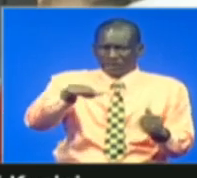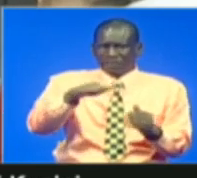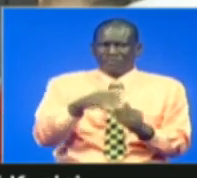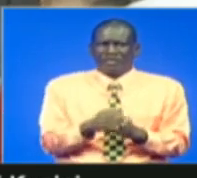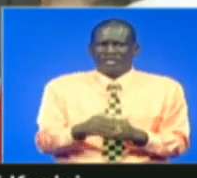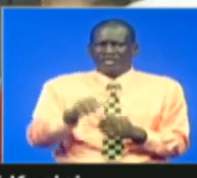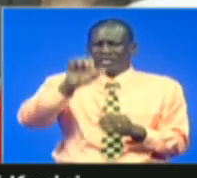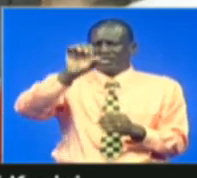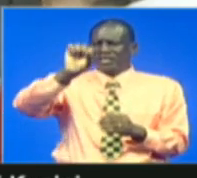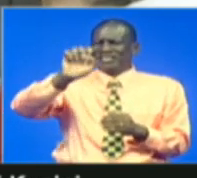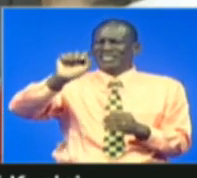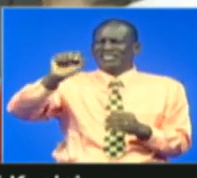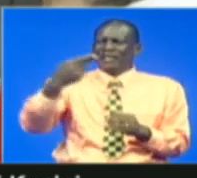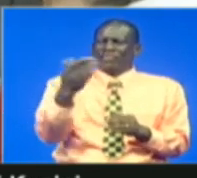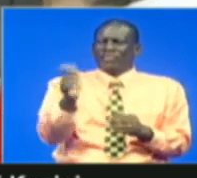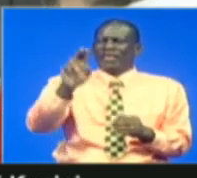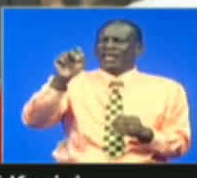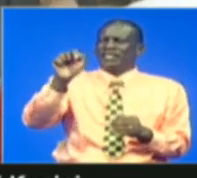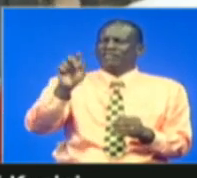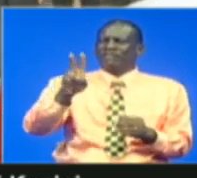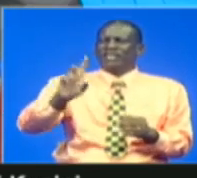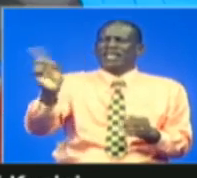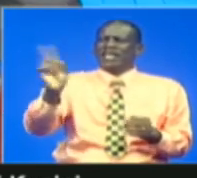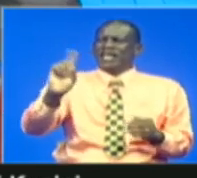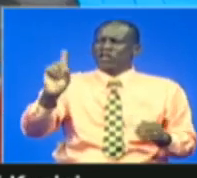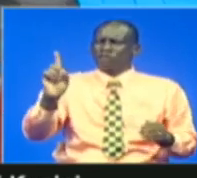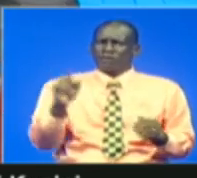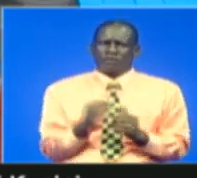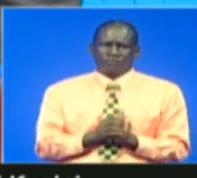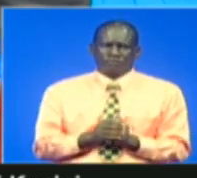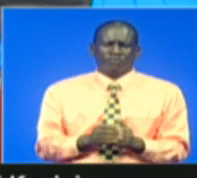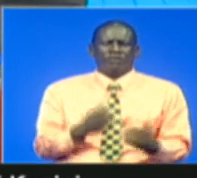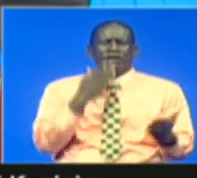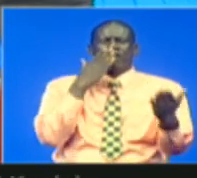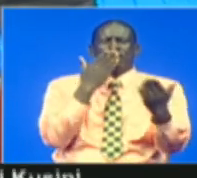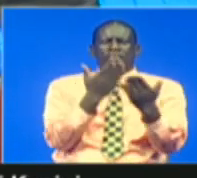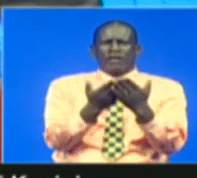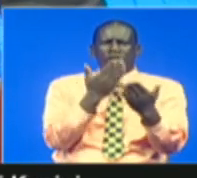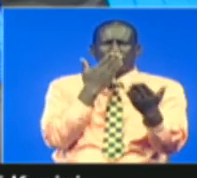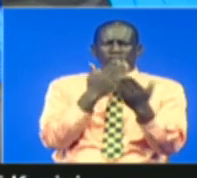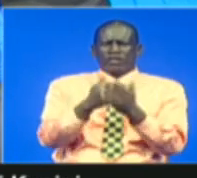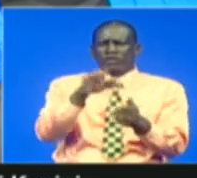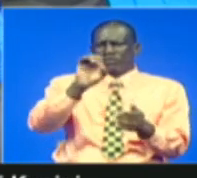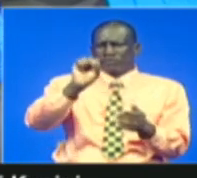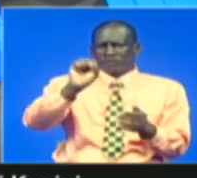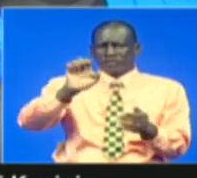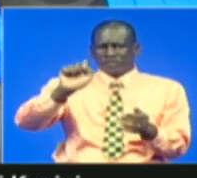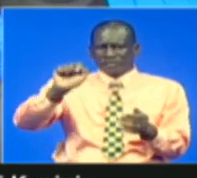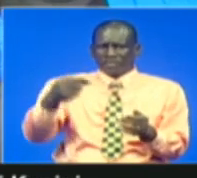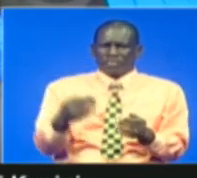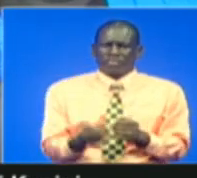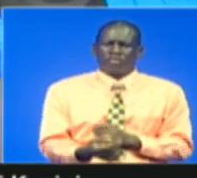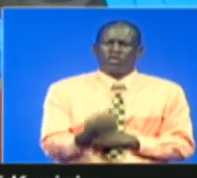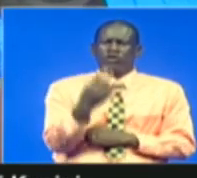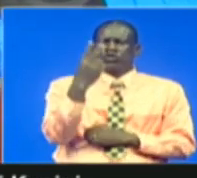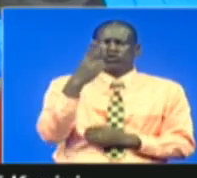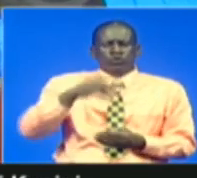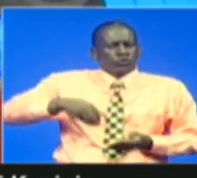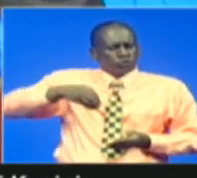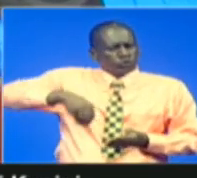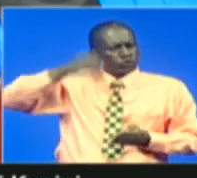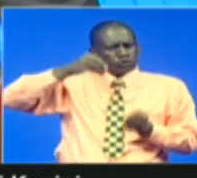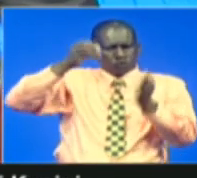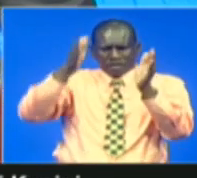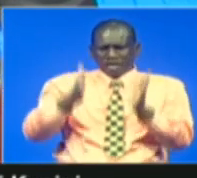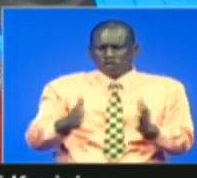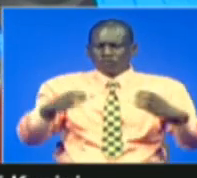Seth Olale, NTV Nairobi. Naam, shukrani sana Seth. Tukiachana na hayo, kwingineko ni kwamba wanafunzi wawili wa darasa la 8 katika shule